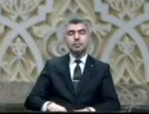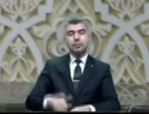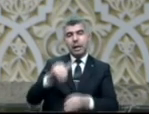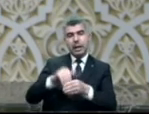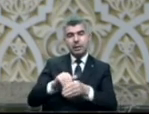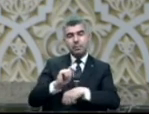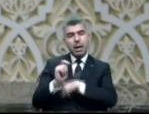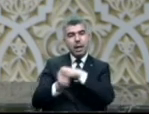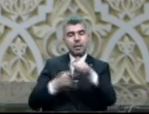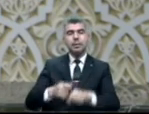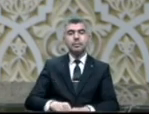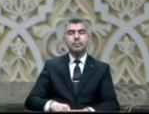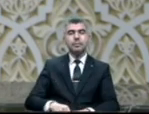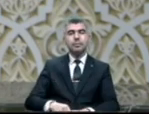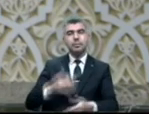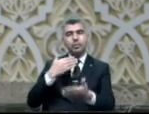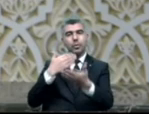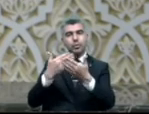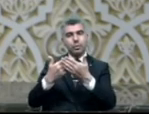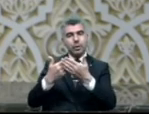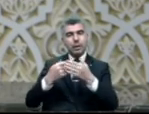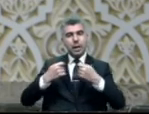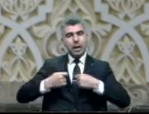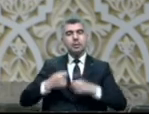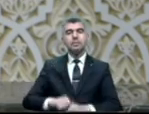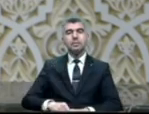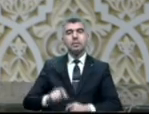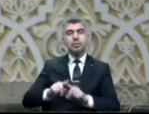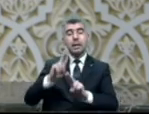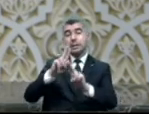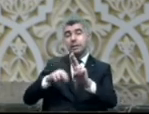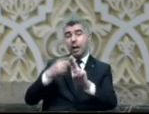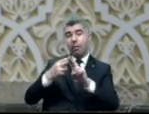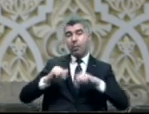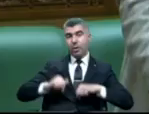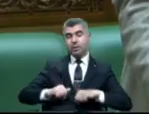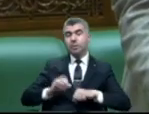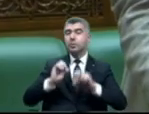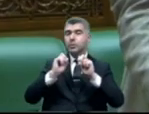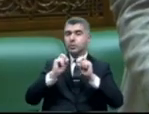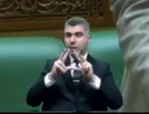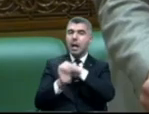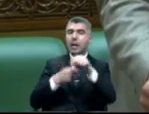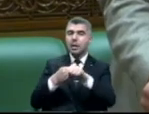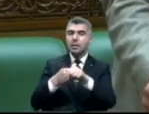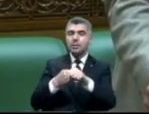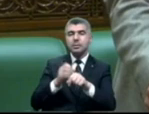للفريق الحركي، سي عبد الله تفضلوا. رئيس سيد الوزير، في إطار التفاعل مع ردكم نود في الفريق الحركي التأكيد